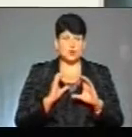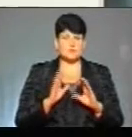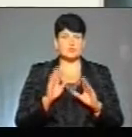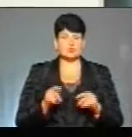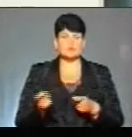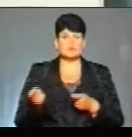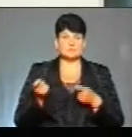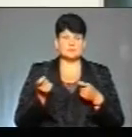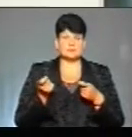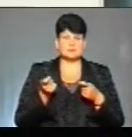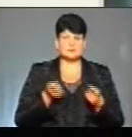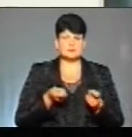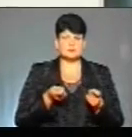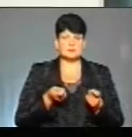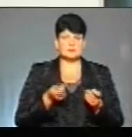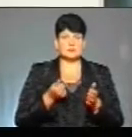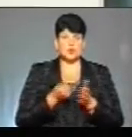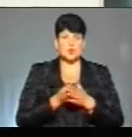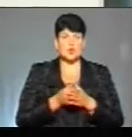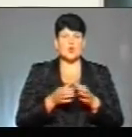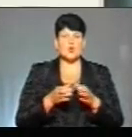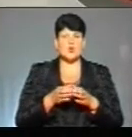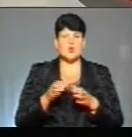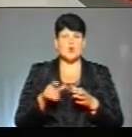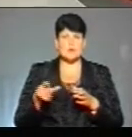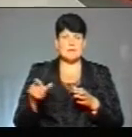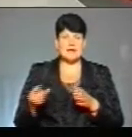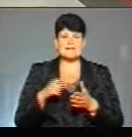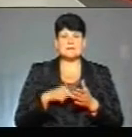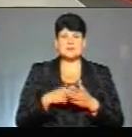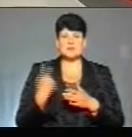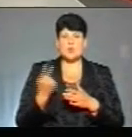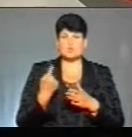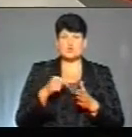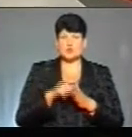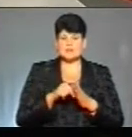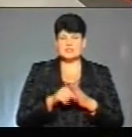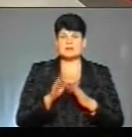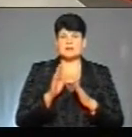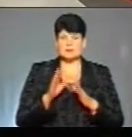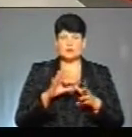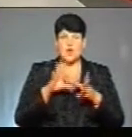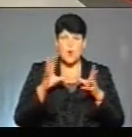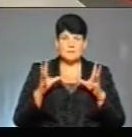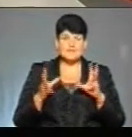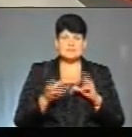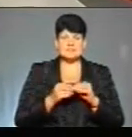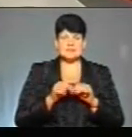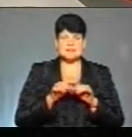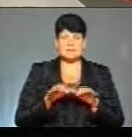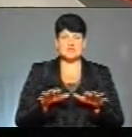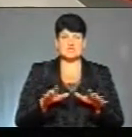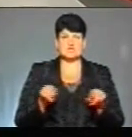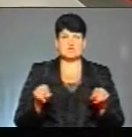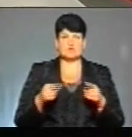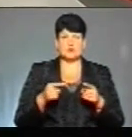будуть доправлені до громад та міст обласного значення, де відбулася оптимізація мережі та